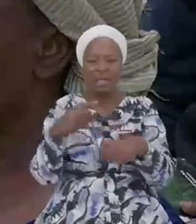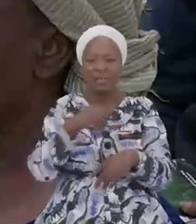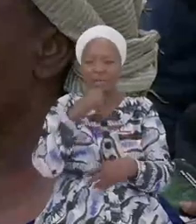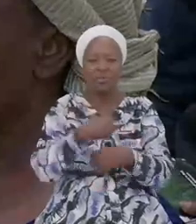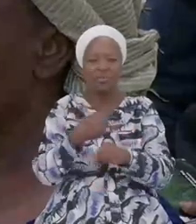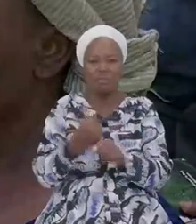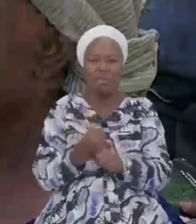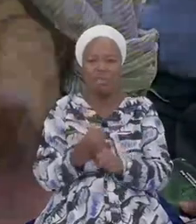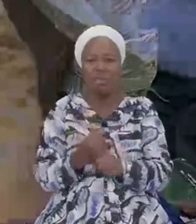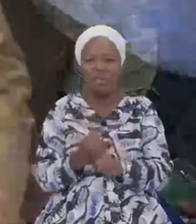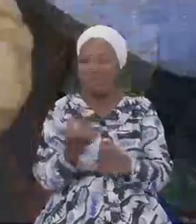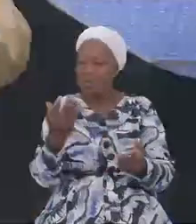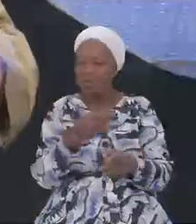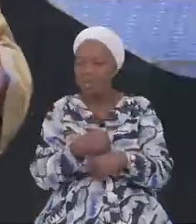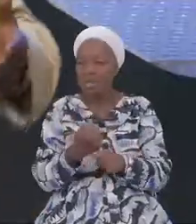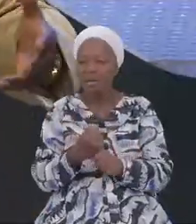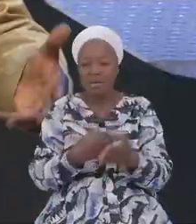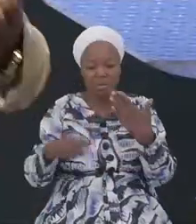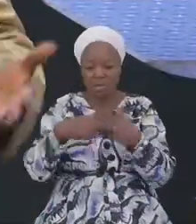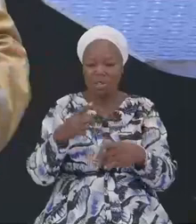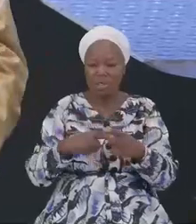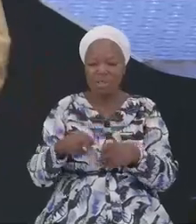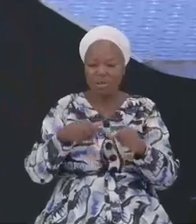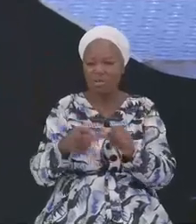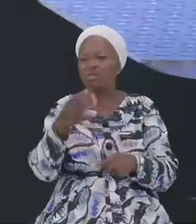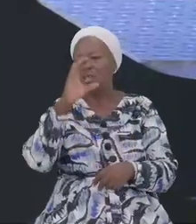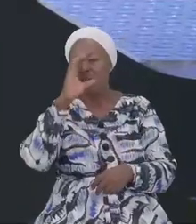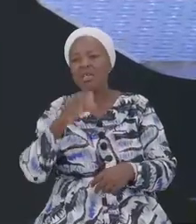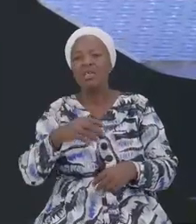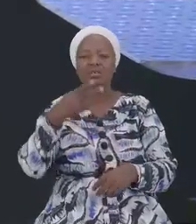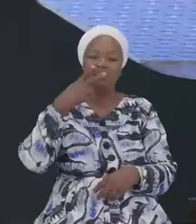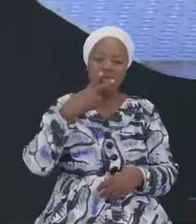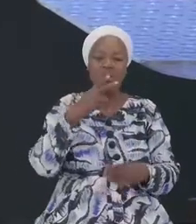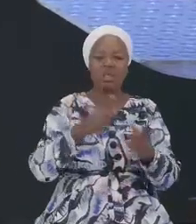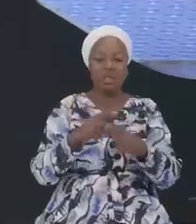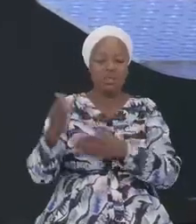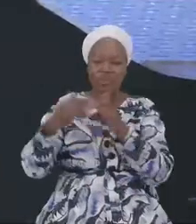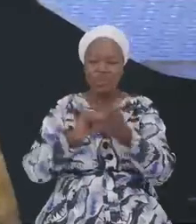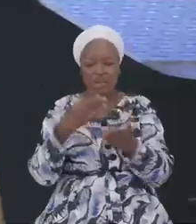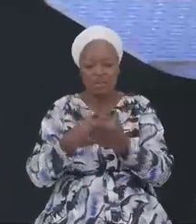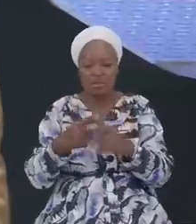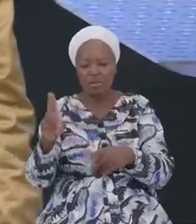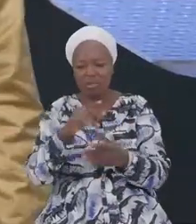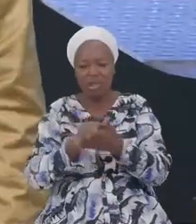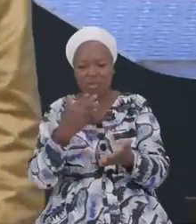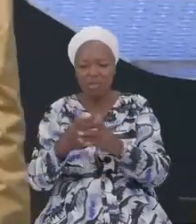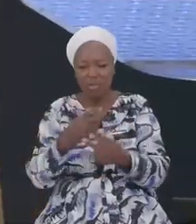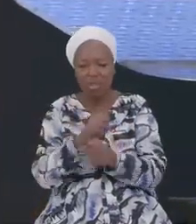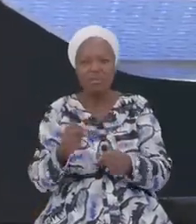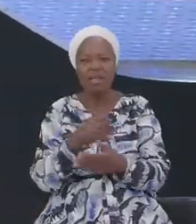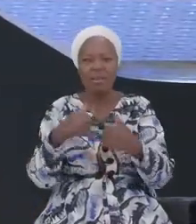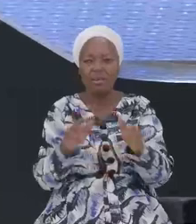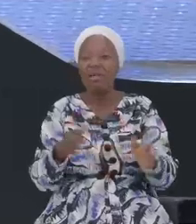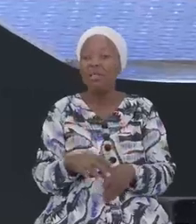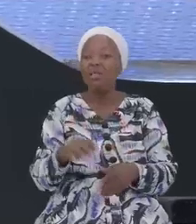pas, il est là, il fait le mal, et il apporte l'argent, et il dit, ah, amène ton argent, je